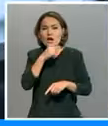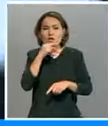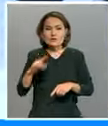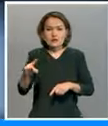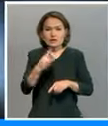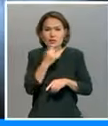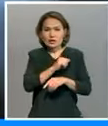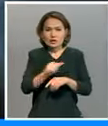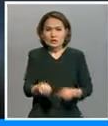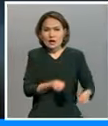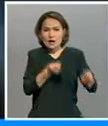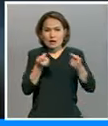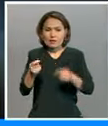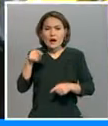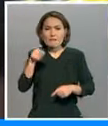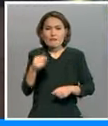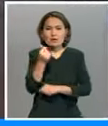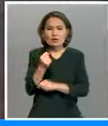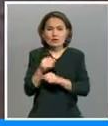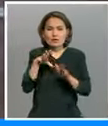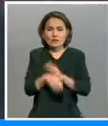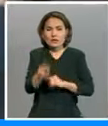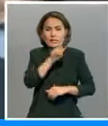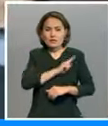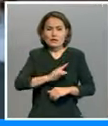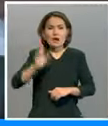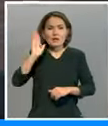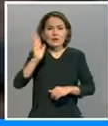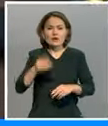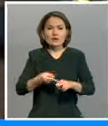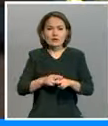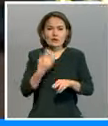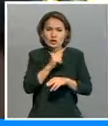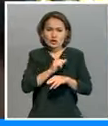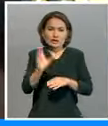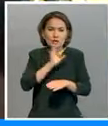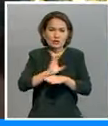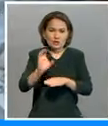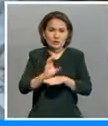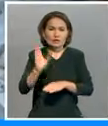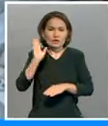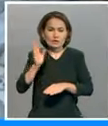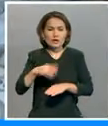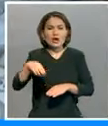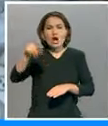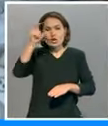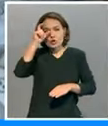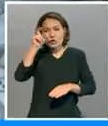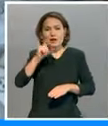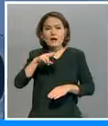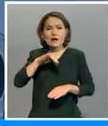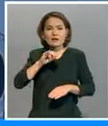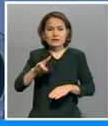мыңға тарта адам оны жетік меңгерген. Жұмысшылардың қолынан шыққан өнім алдағы уақытта экспорт аясын кеңейте түспек. Оған Түркия, Пәкістан,